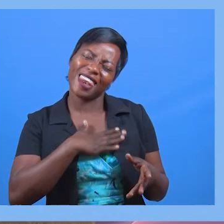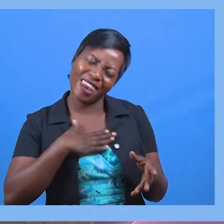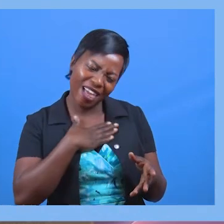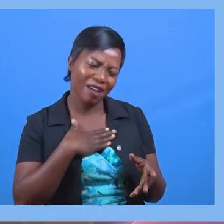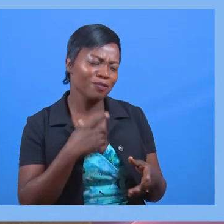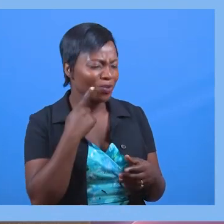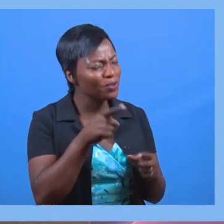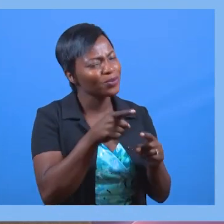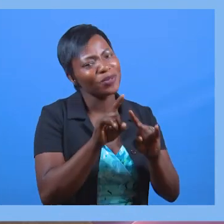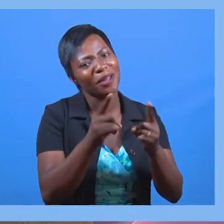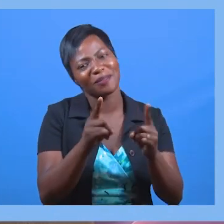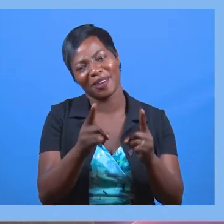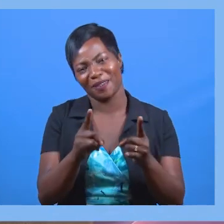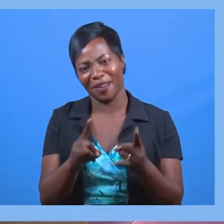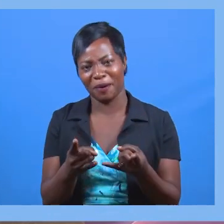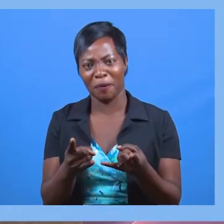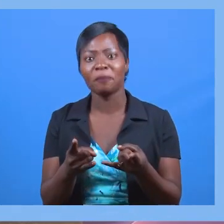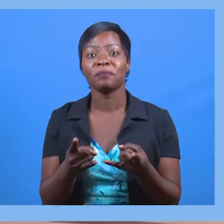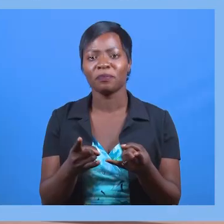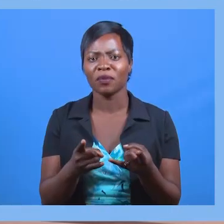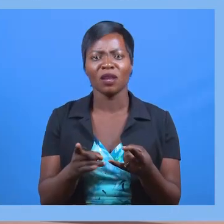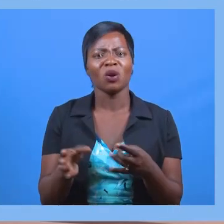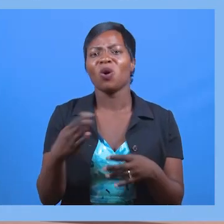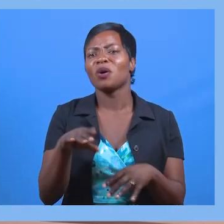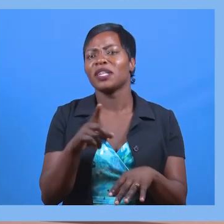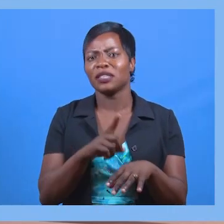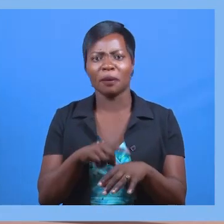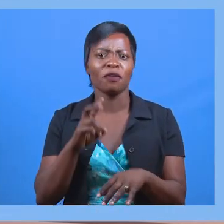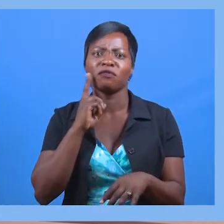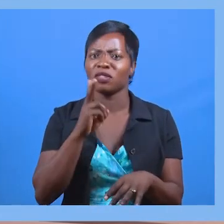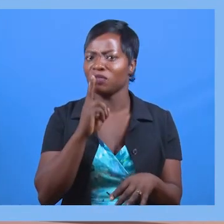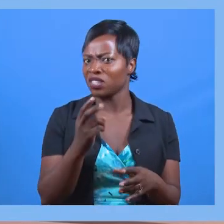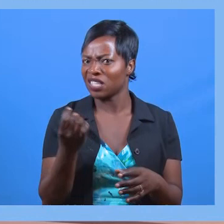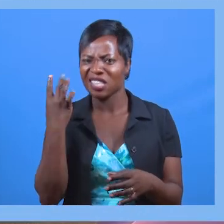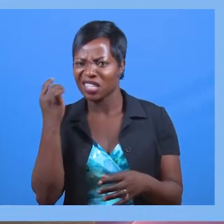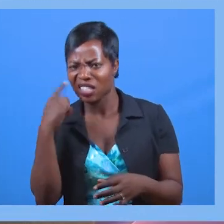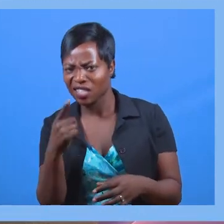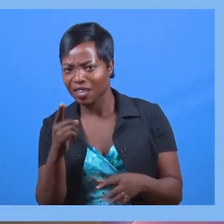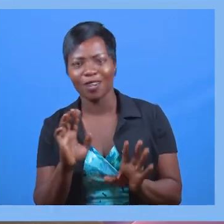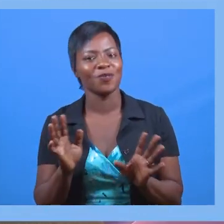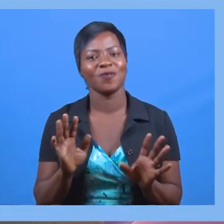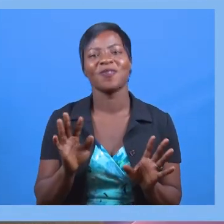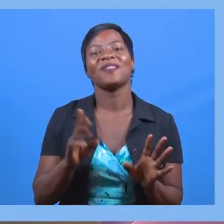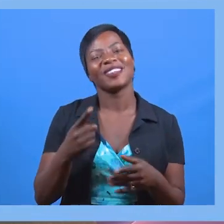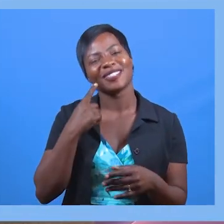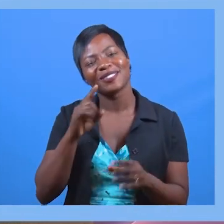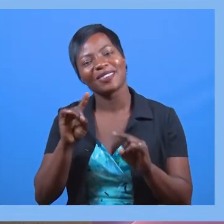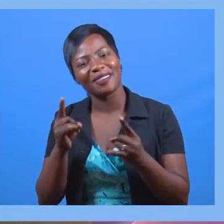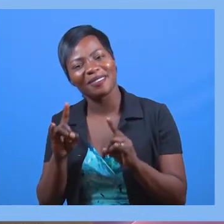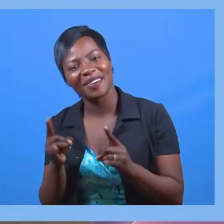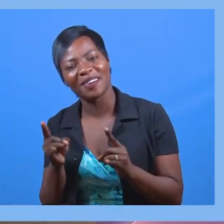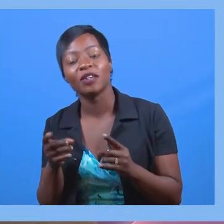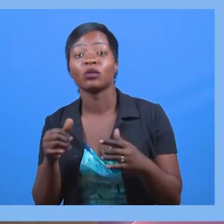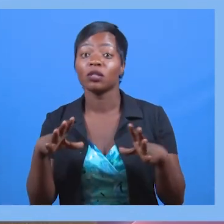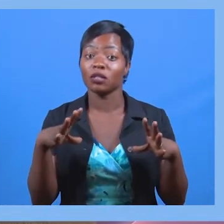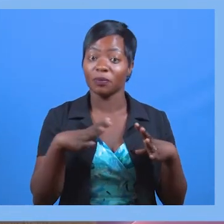ndimbonovaona ndozoshanya here, kana zvanzi munhu arwara chete rega ndingonoona kungonobvunzana mufaro. Saka naizvozvo ndinoona sekuti